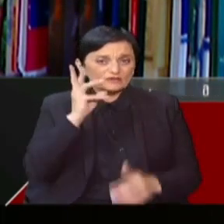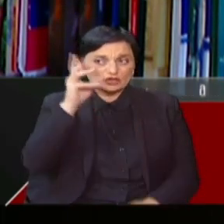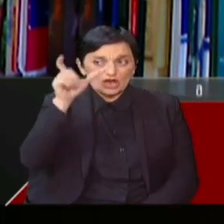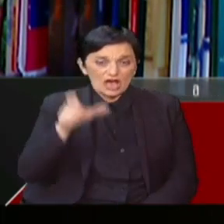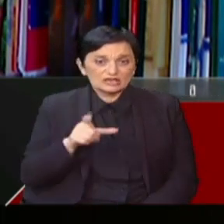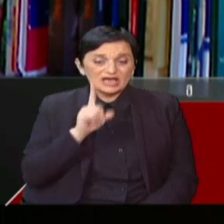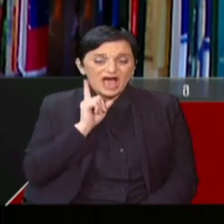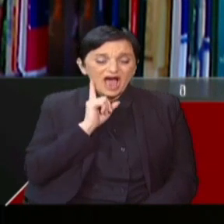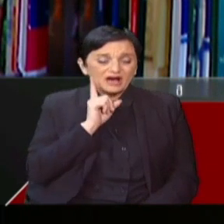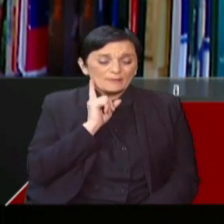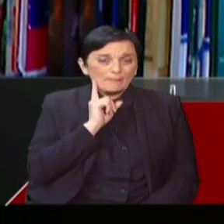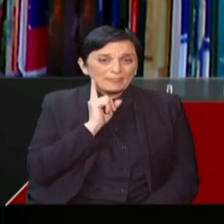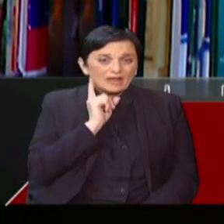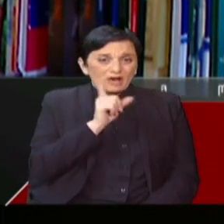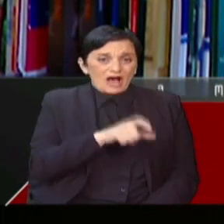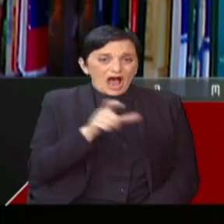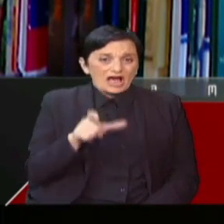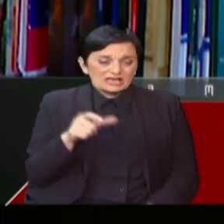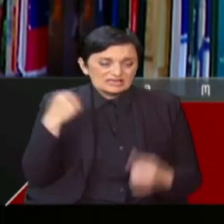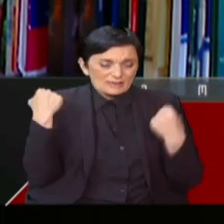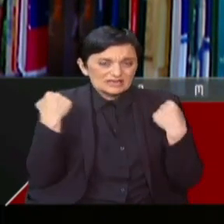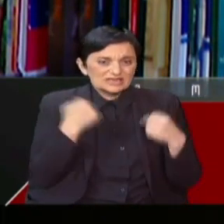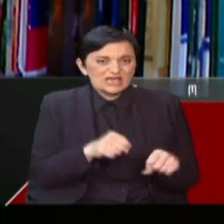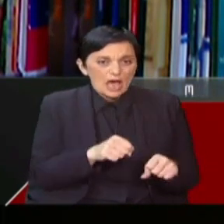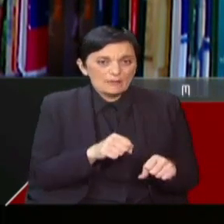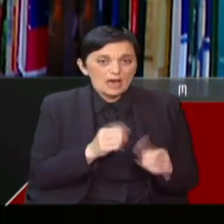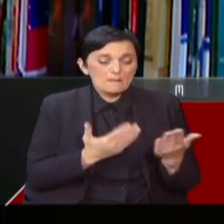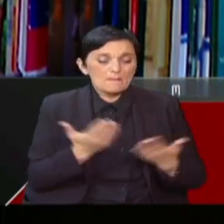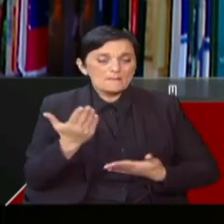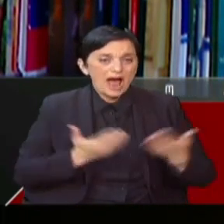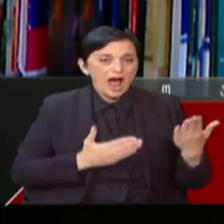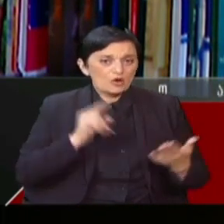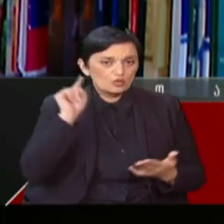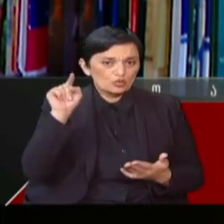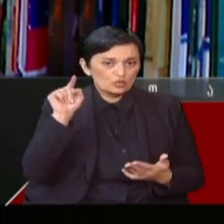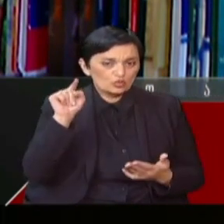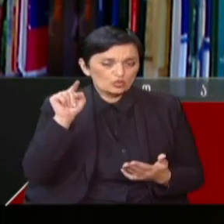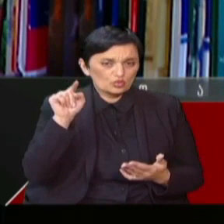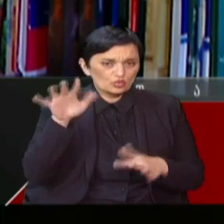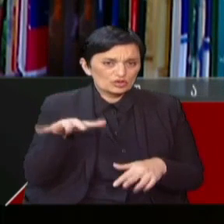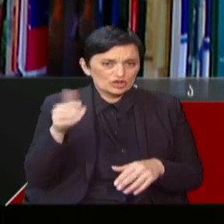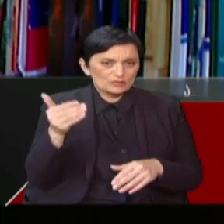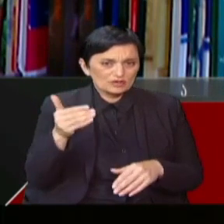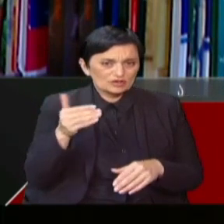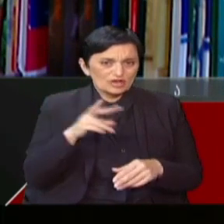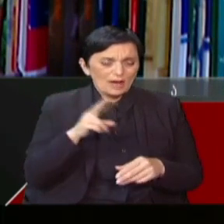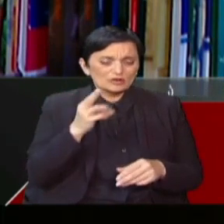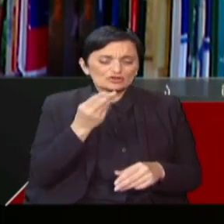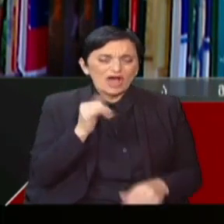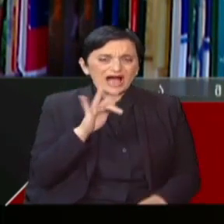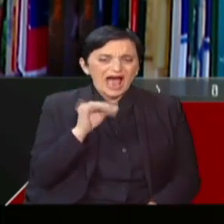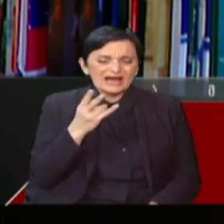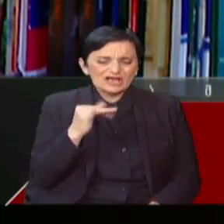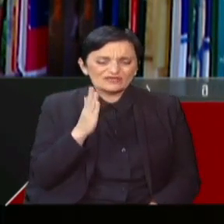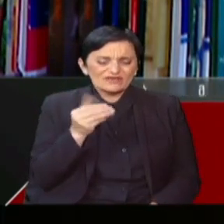როდესაც ახალგაზრდები ცემეს და მათ შორის ბაკურიანში დახვდნენ მათ მიერ მიქსეული ჯგუფები ბატონ